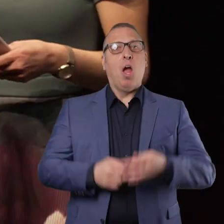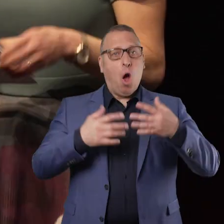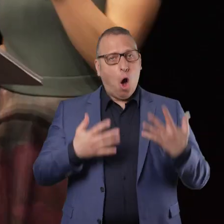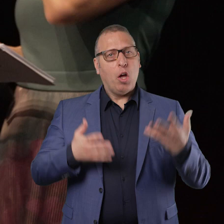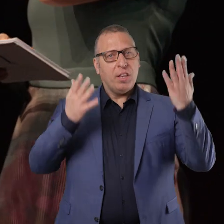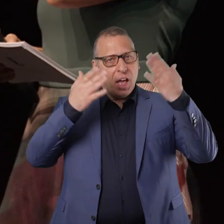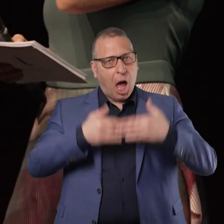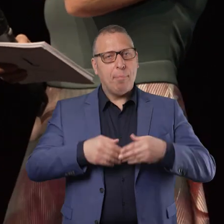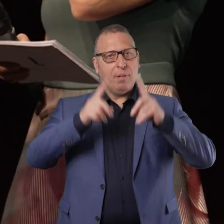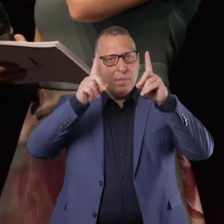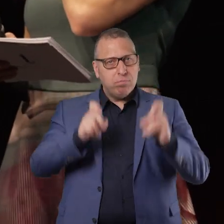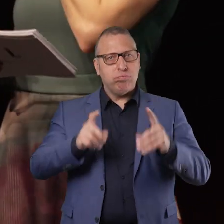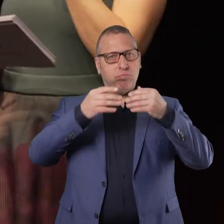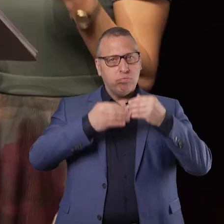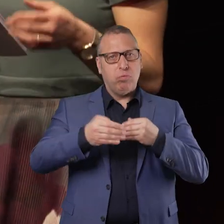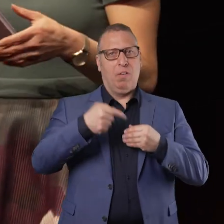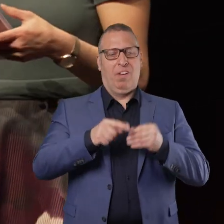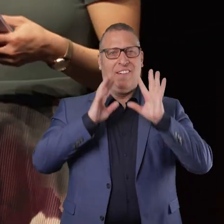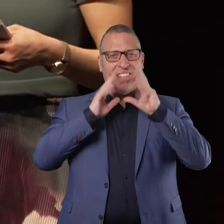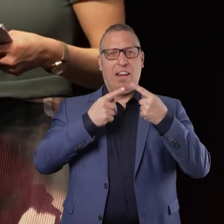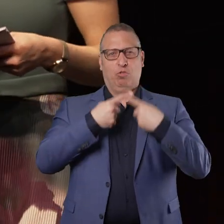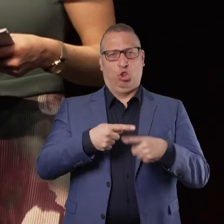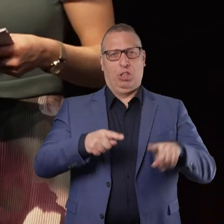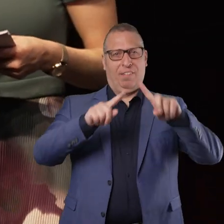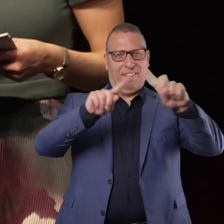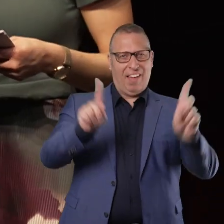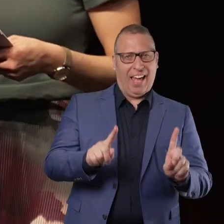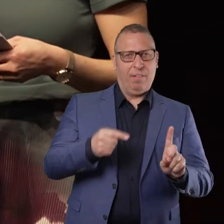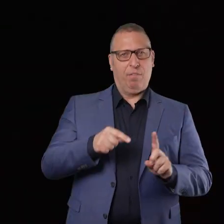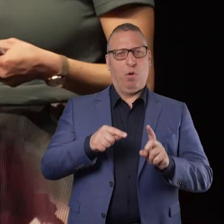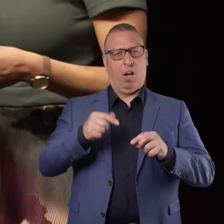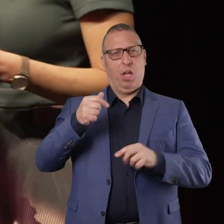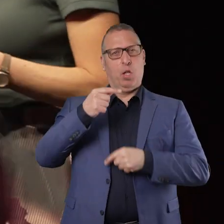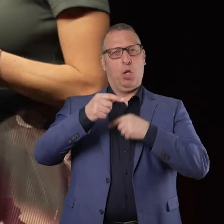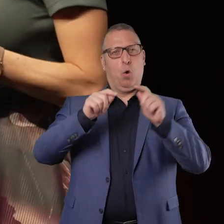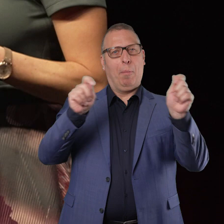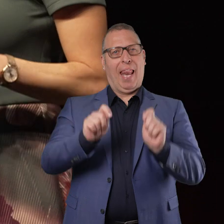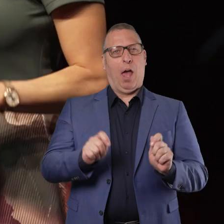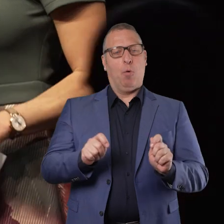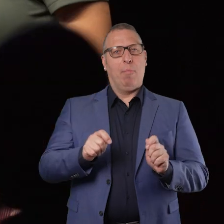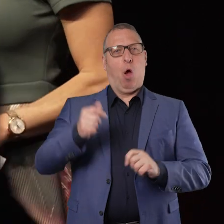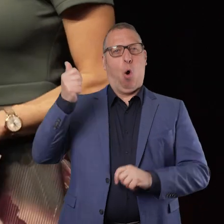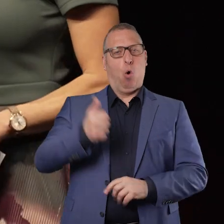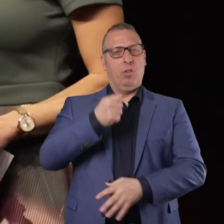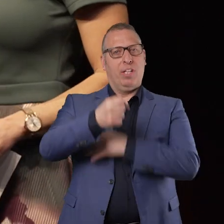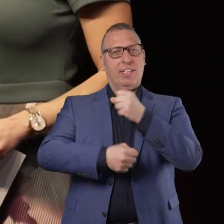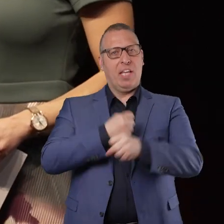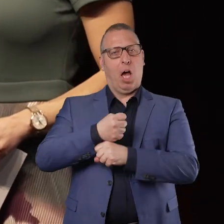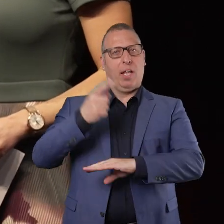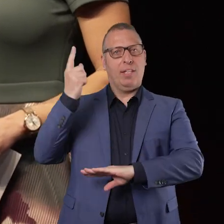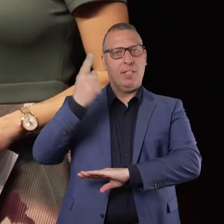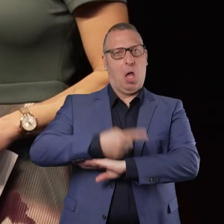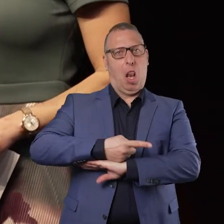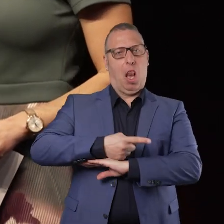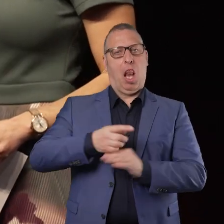Der heutige Abend ist ja der Auftakt in ein Jahr voll mit Feierlichkeiten rund um das Jubiläum 100 Jahre Zollanschlussvertrag